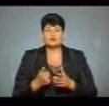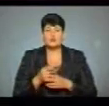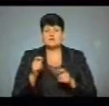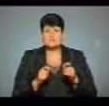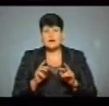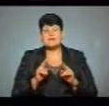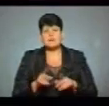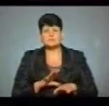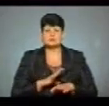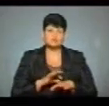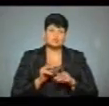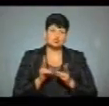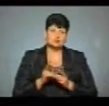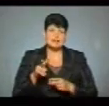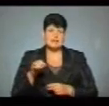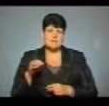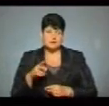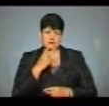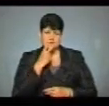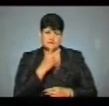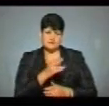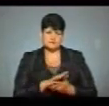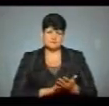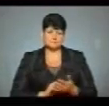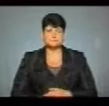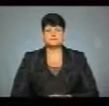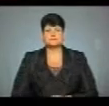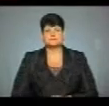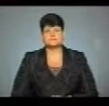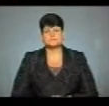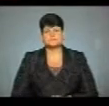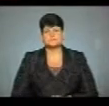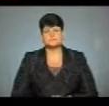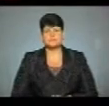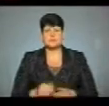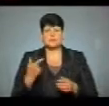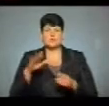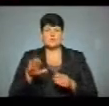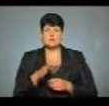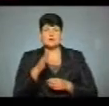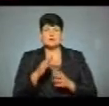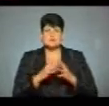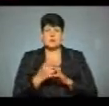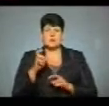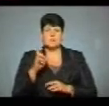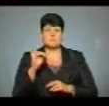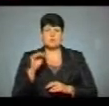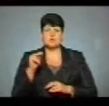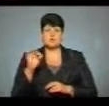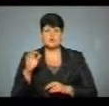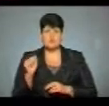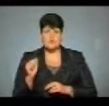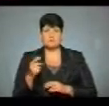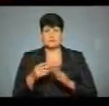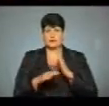як пройшла зустріч лемків, дивіться у сюжеті Діани Ярошенко. Ми в урочищі Бичова, що на Монастирищині. Дрова, що за